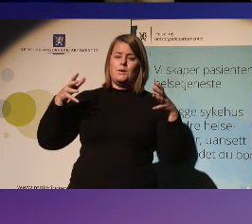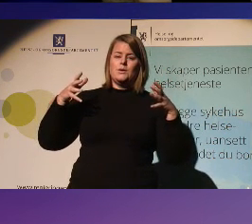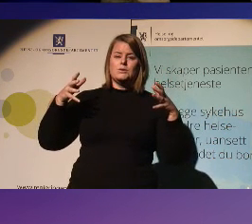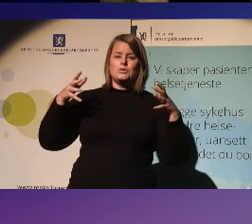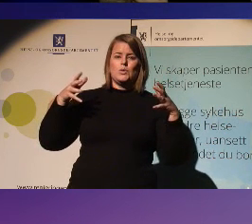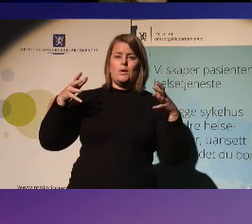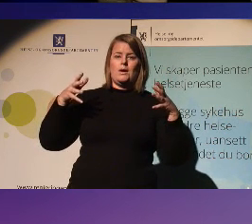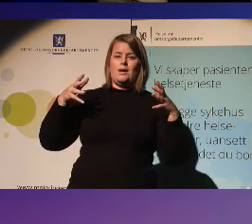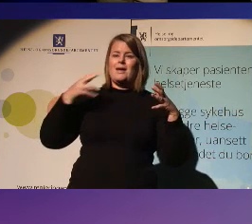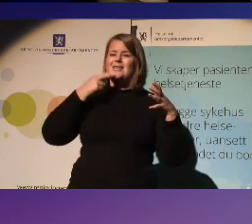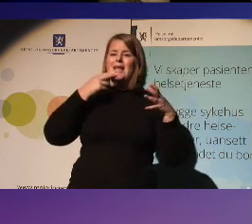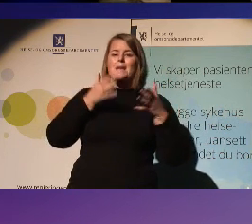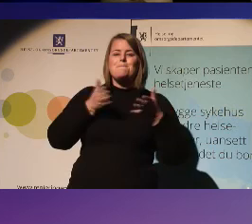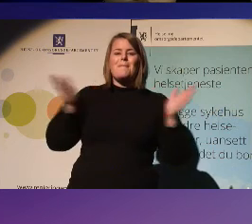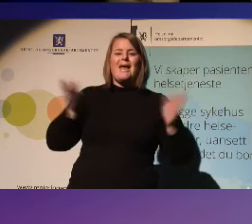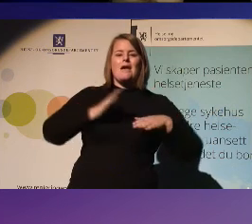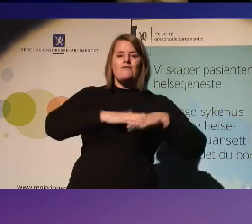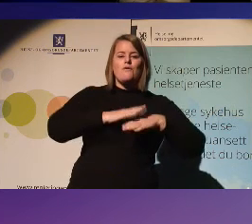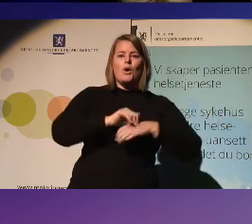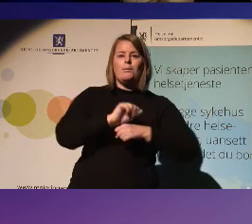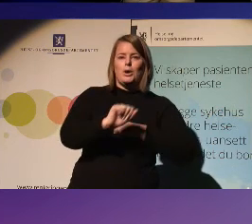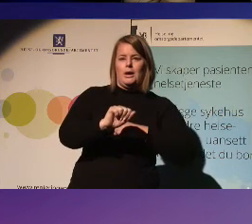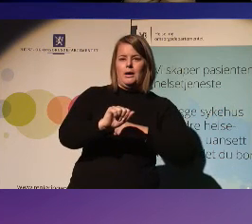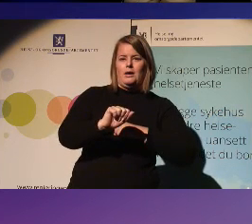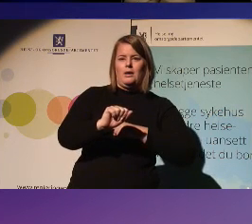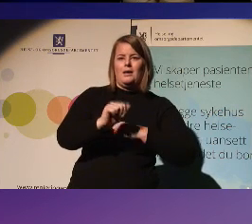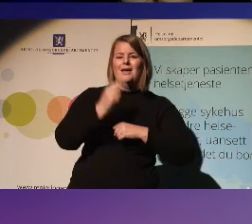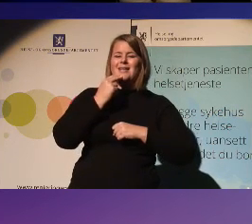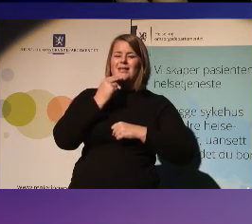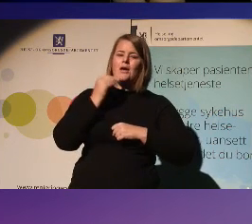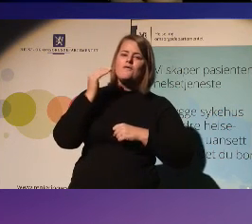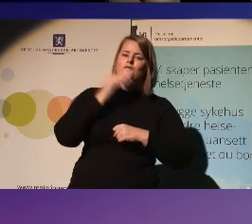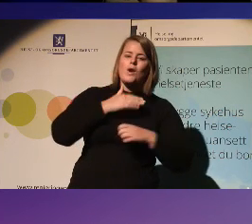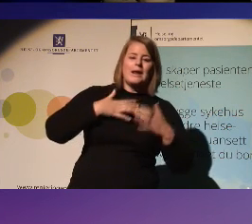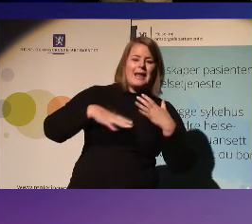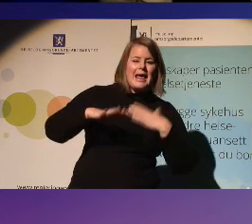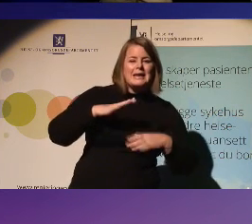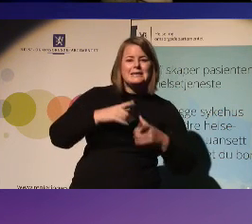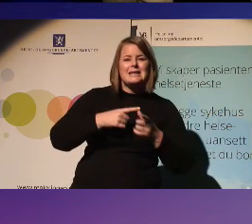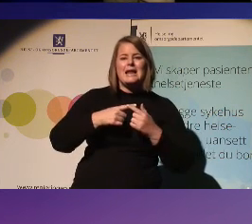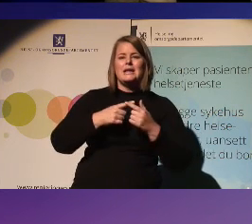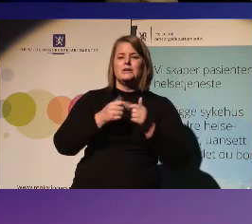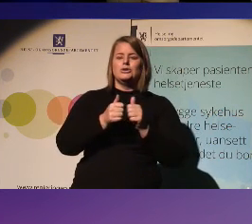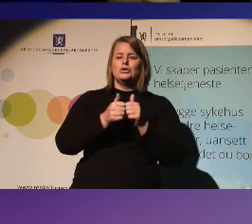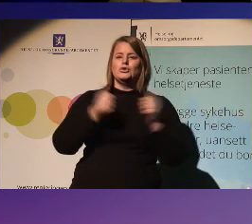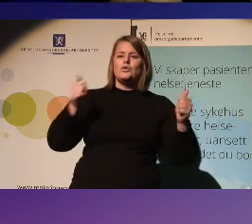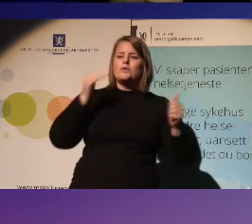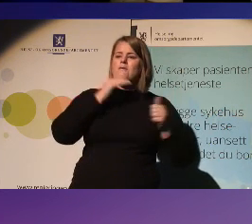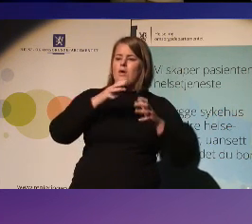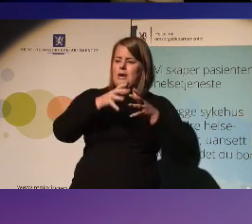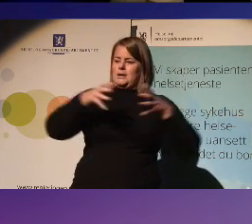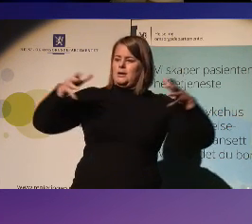den breie forebyggingen, helse, folkehelse, de store befolkningsrettede tiltakene,